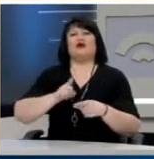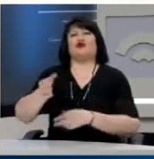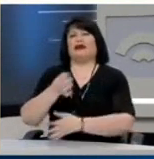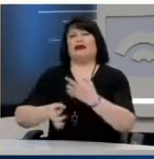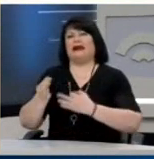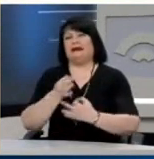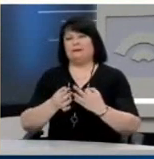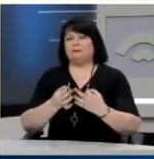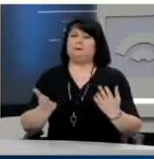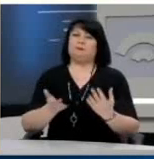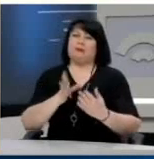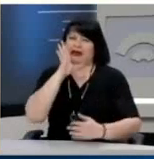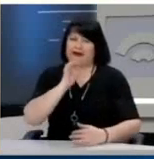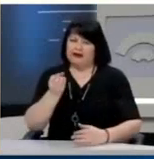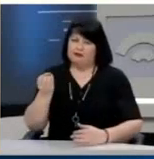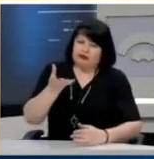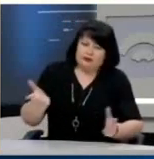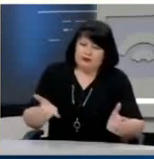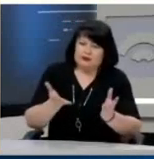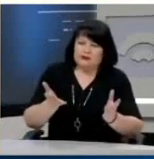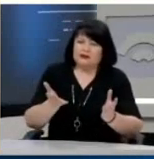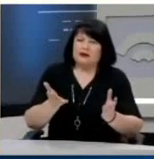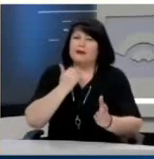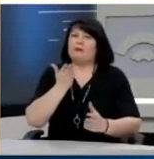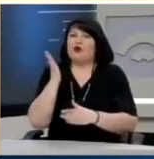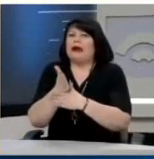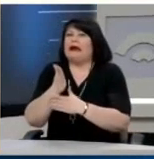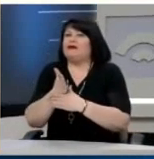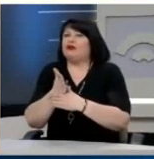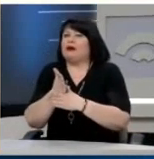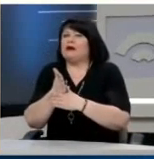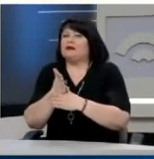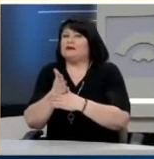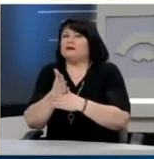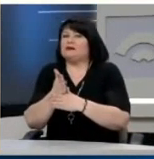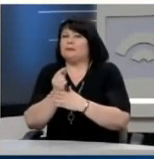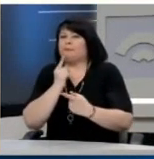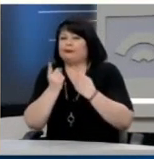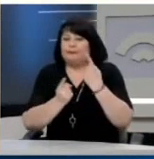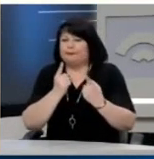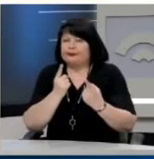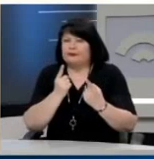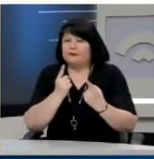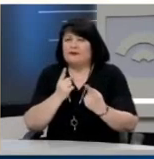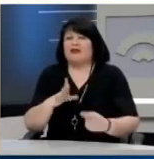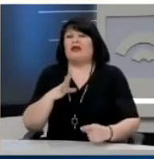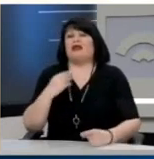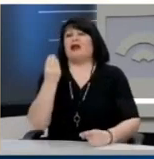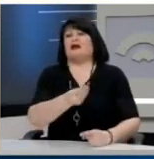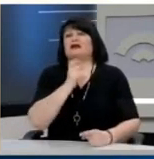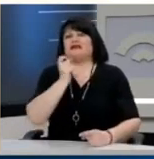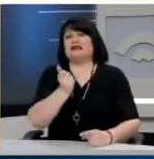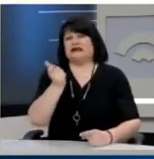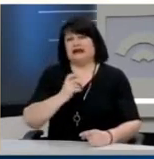Μητσοτάκη, αλήθειες που δεν μπορεί να κρύψει, ούτε για το ότι δεν θέλει να δοθούν συντάξεις, ούτε για το